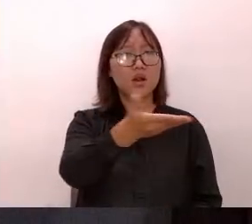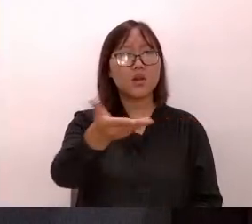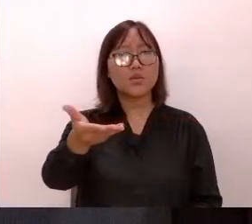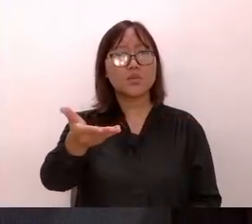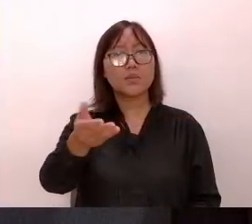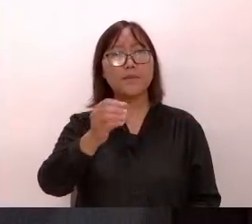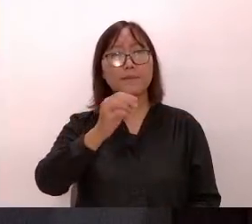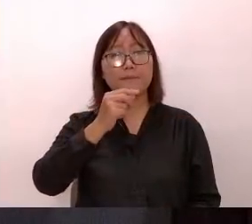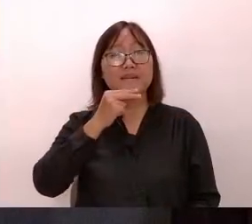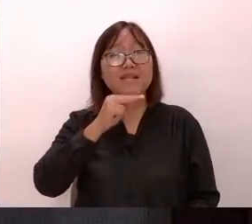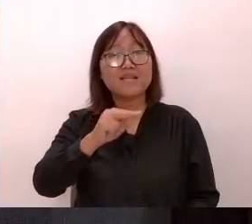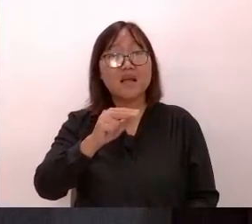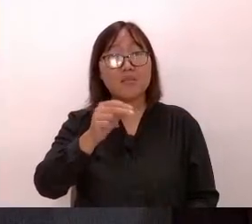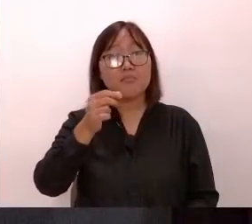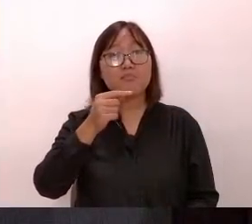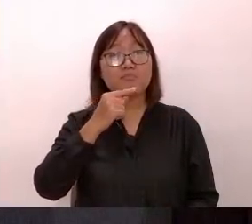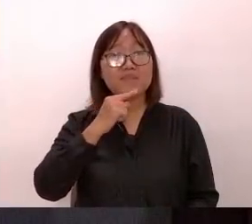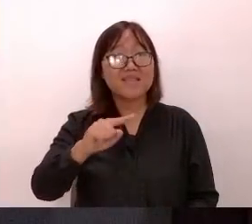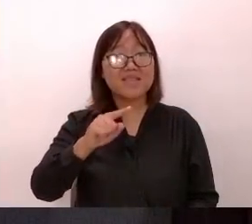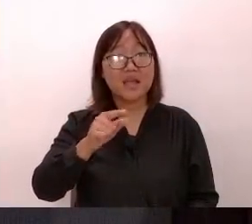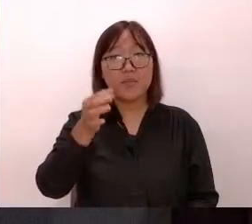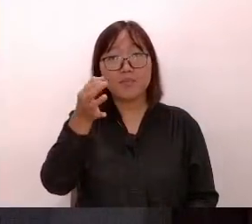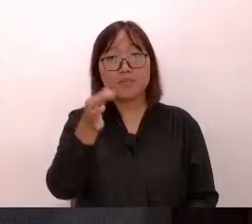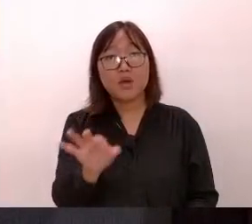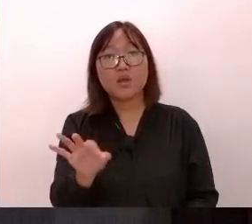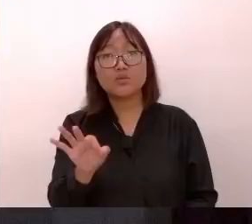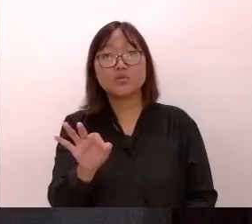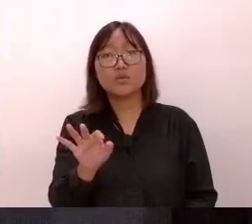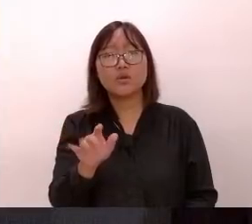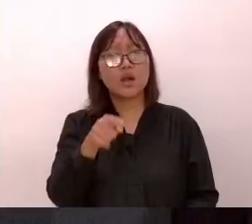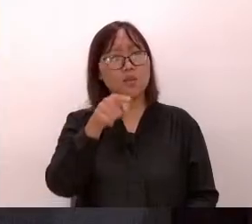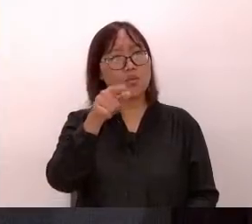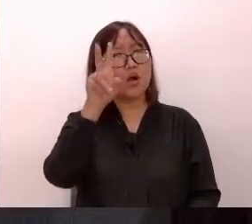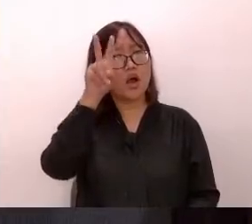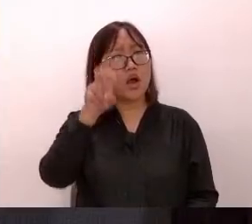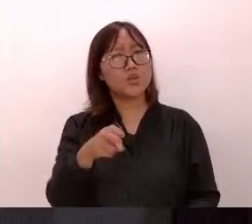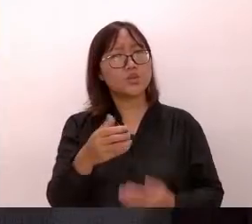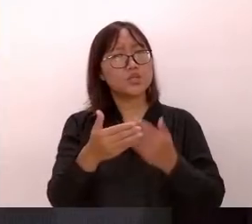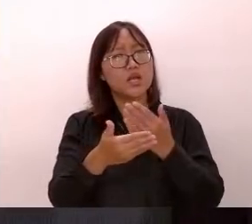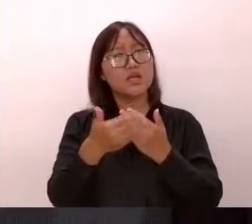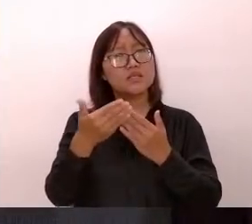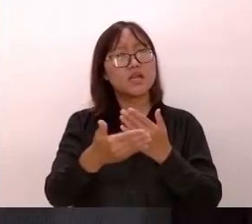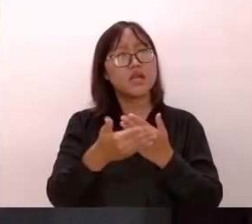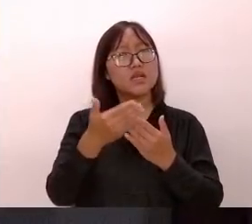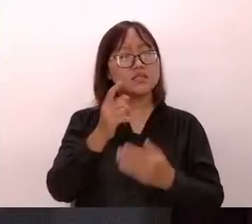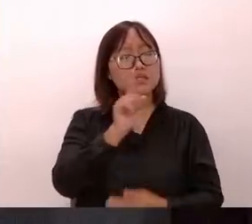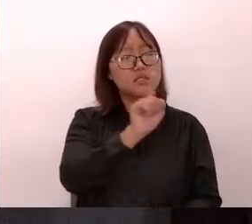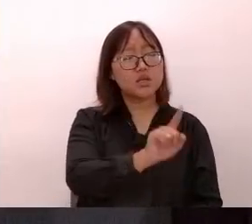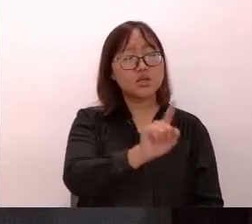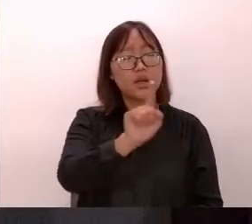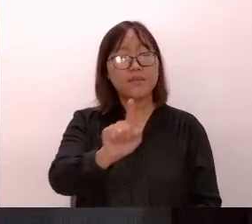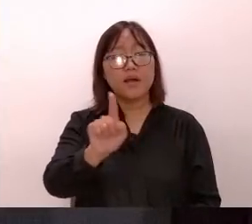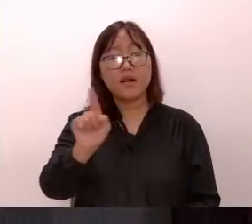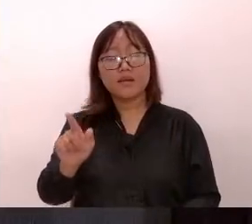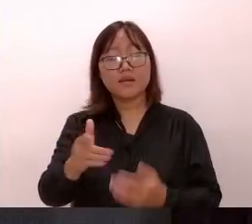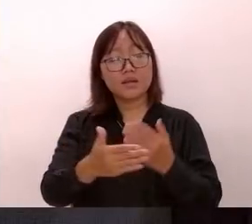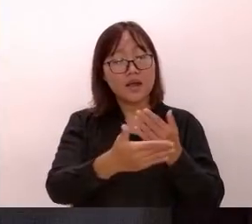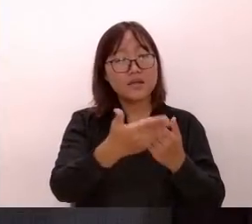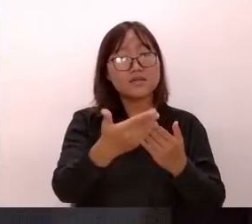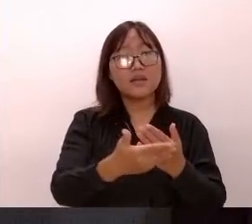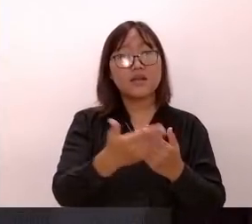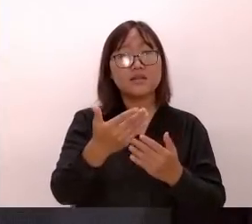mengasihi satu sama lain sama seperti Aku mengasihi kamu hendaklah kamu juga saling